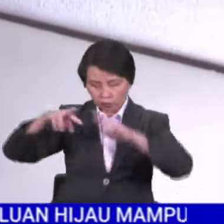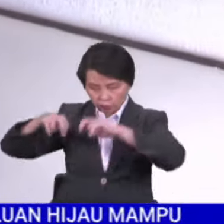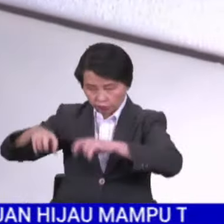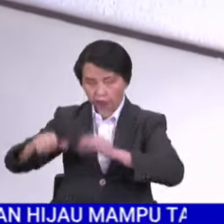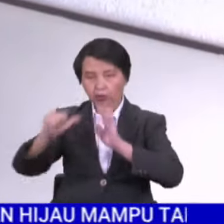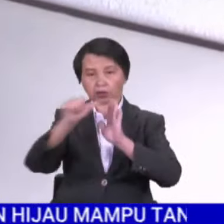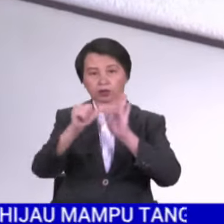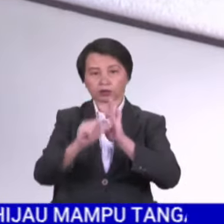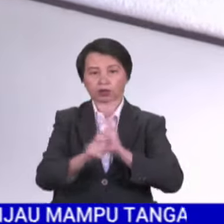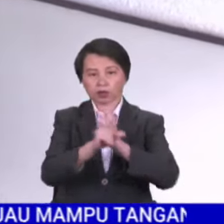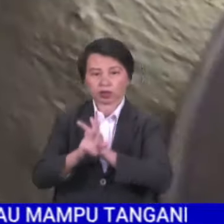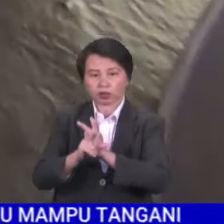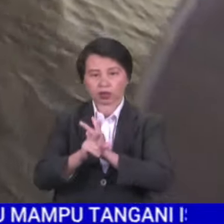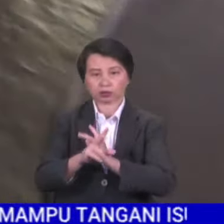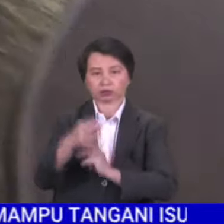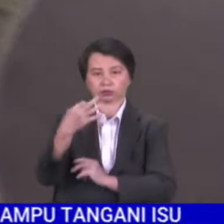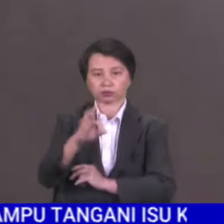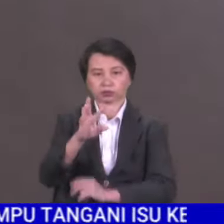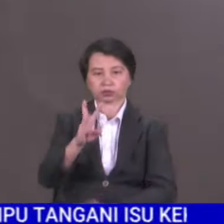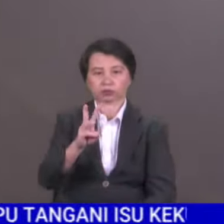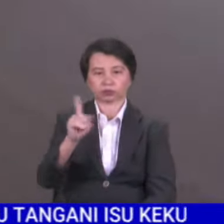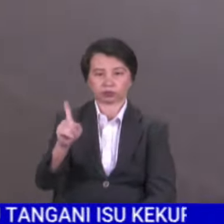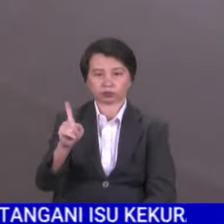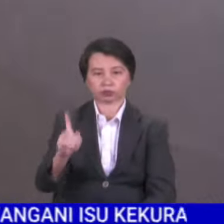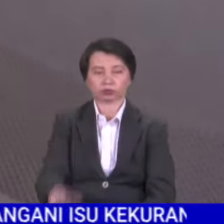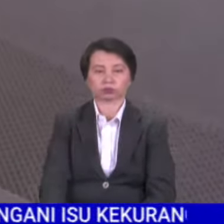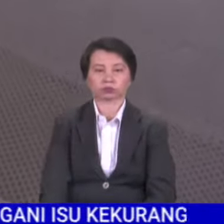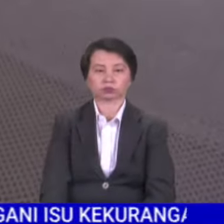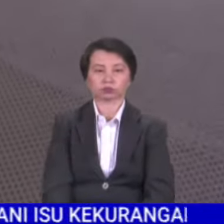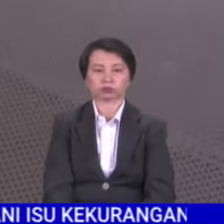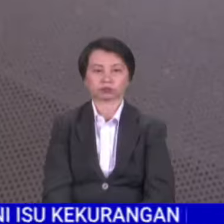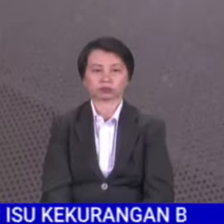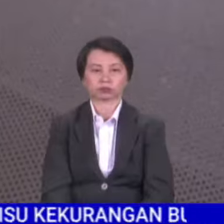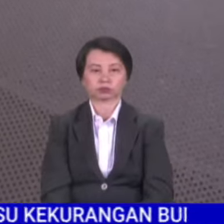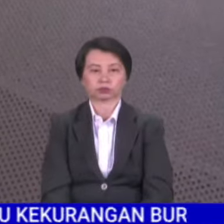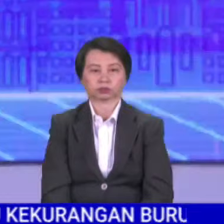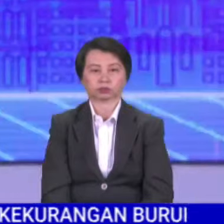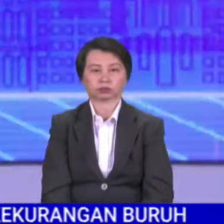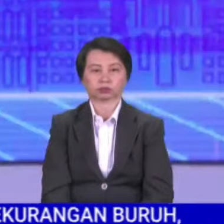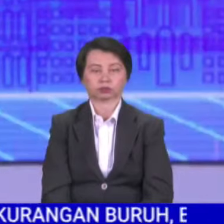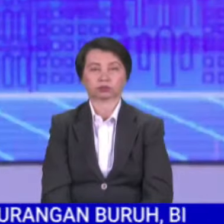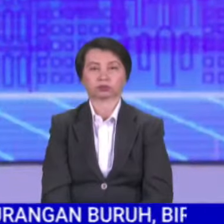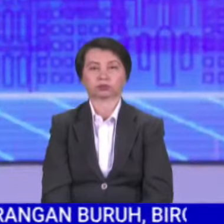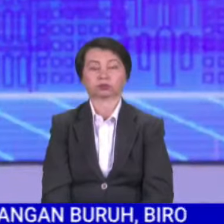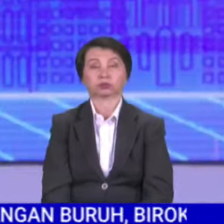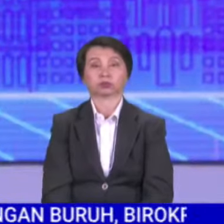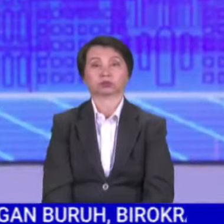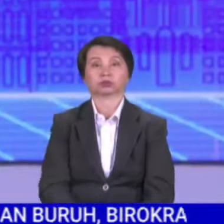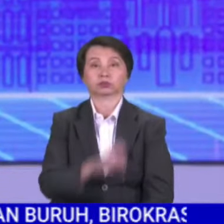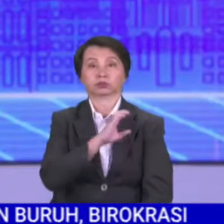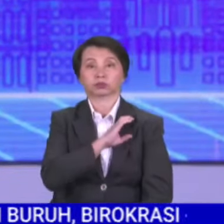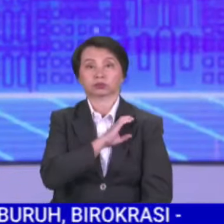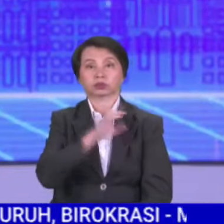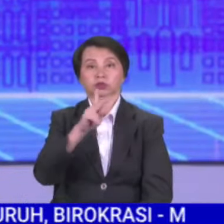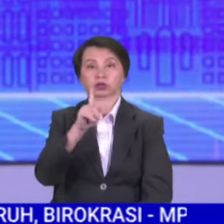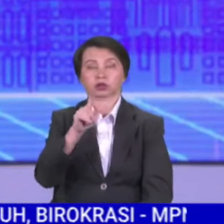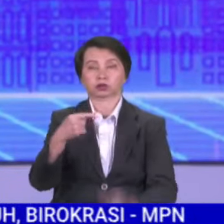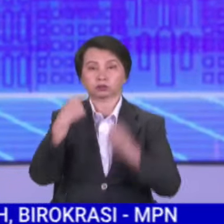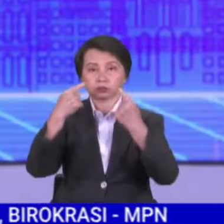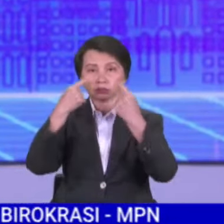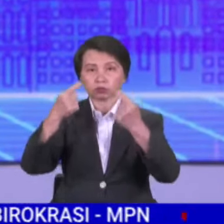bawah Akta Kawalan Bekalan 1961. Polis Kuala Lumpur